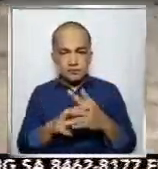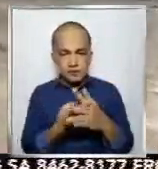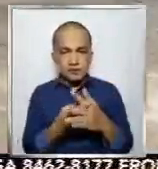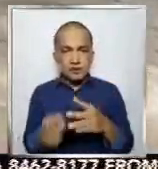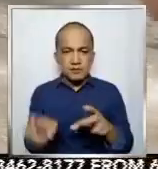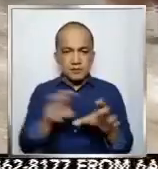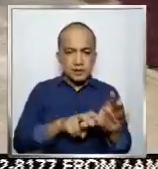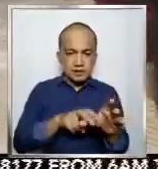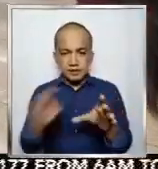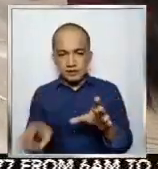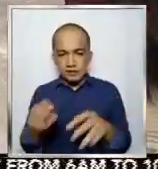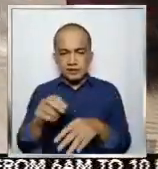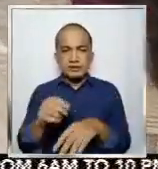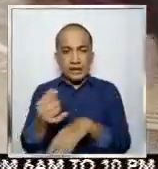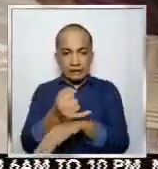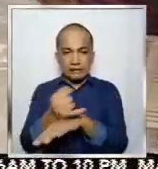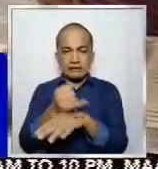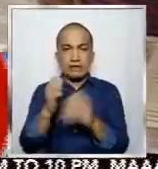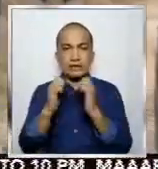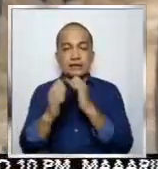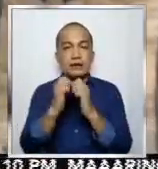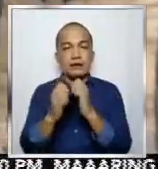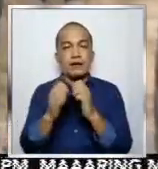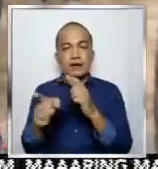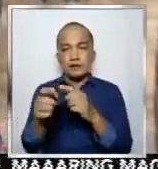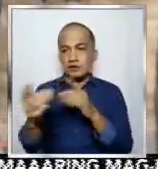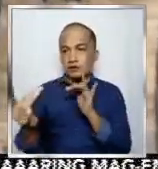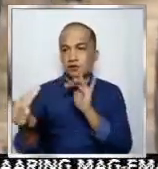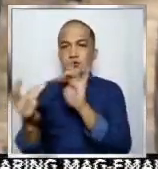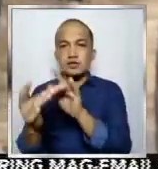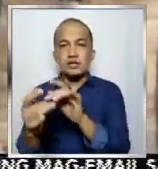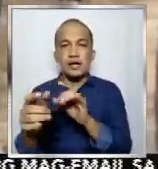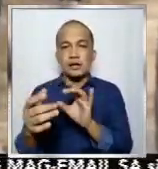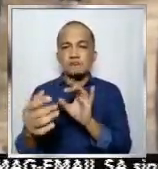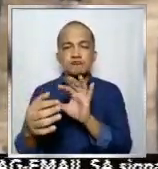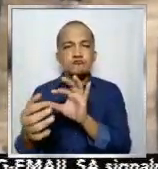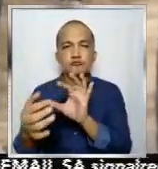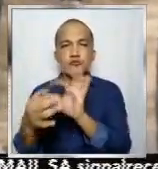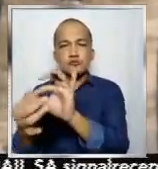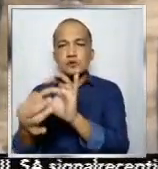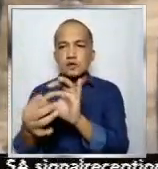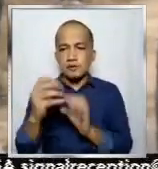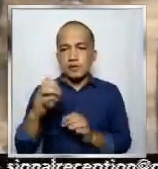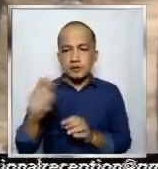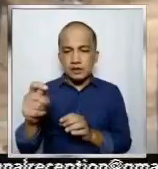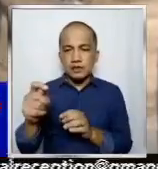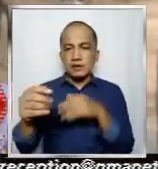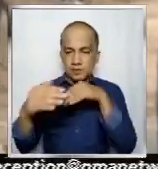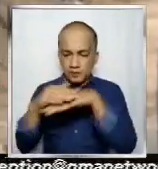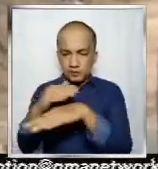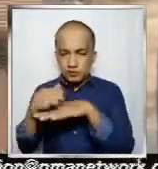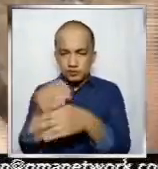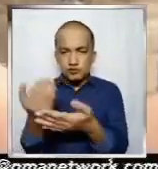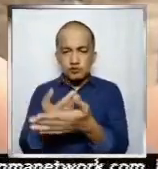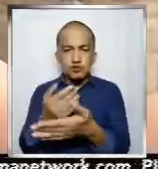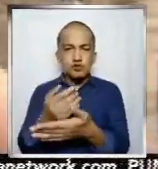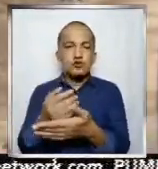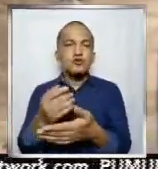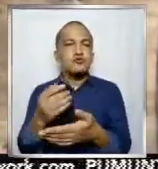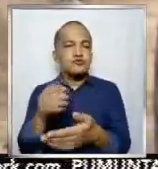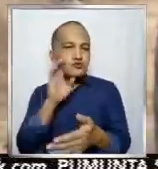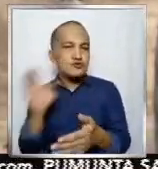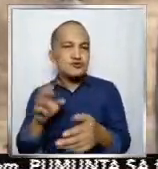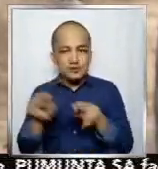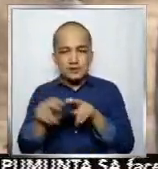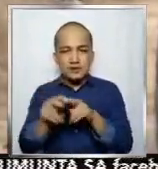EDSA. Kokonekta yan sa mga istasyon ng MRT. Na pagpasok po ng new normal, ang mga city buses po na nakasanayan na nasa kanan